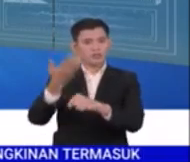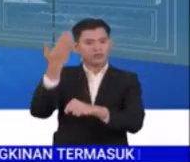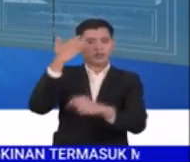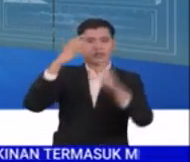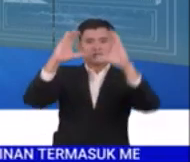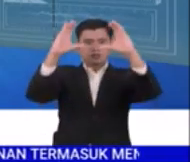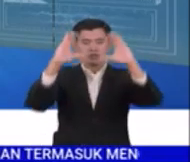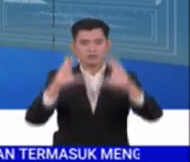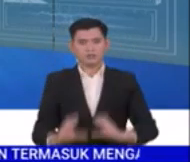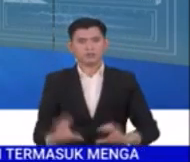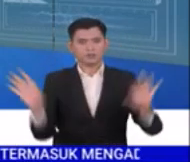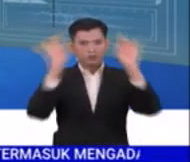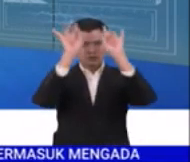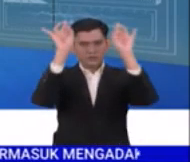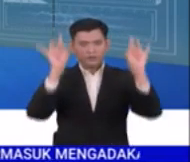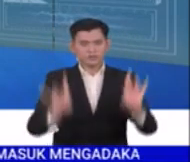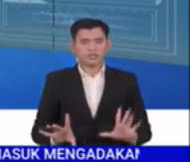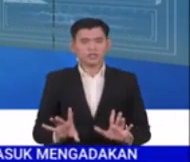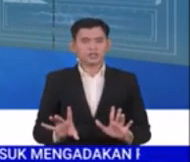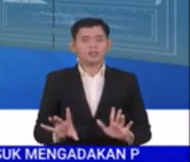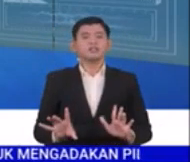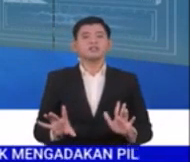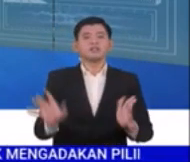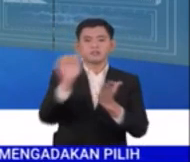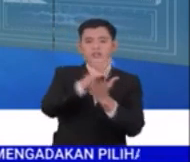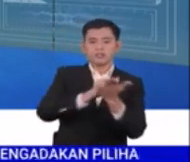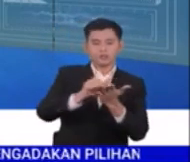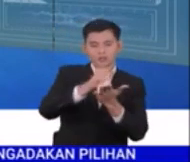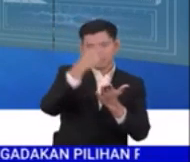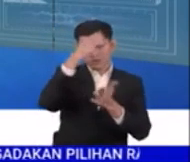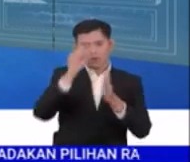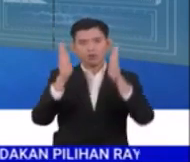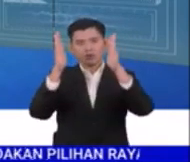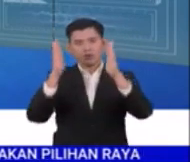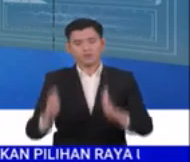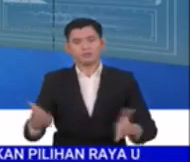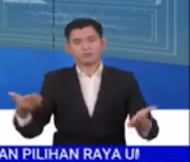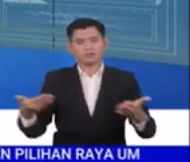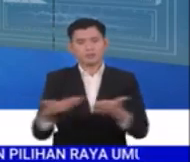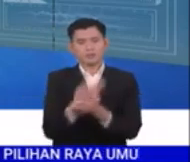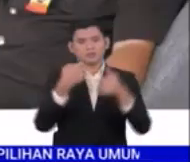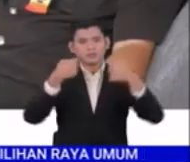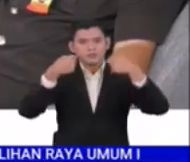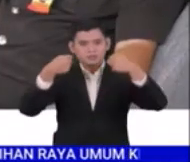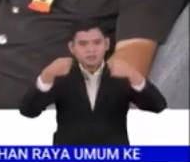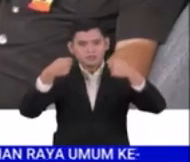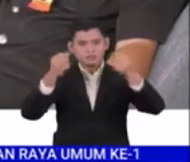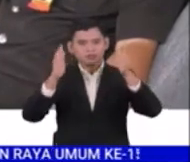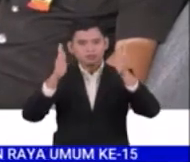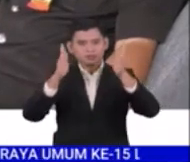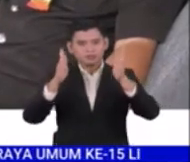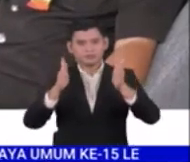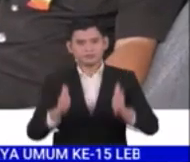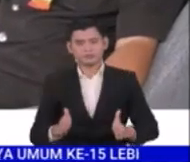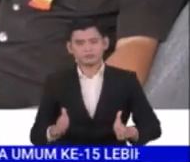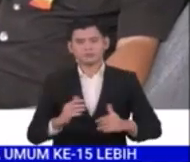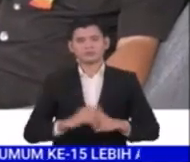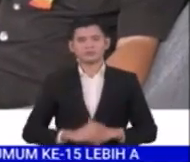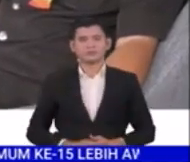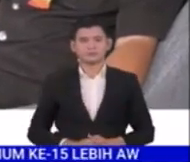langkah pelaksanaan ujian saringan terhadap penghuni Bahru penjara tersebut Hai kerjaan